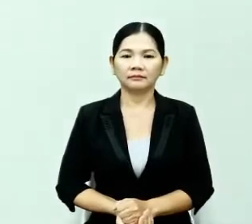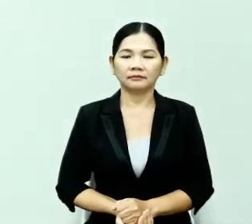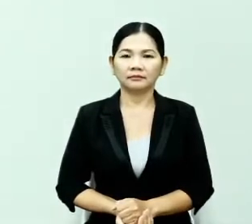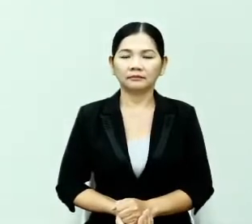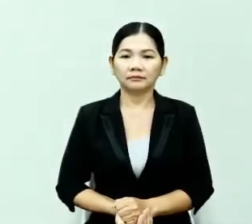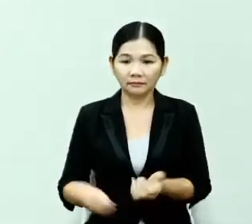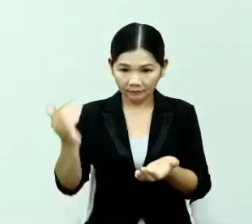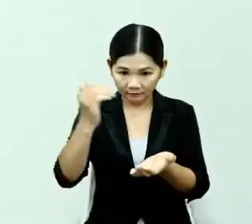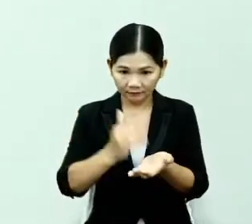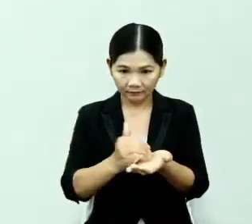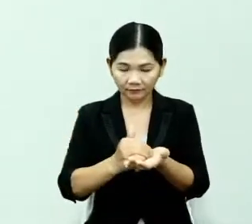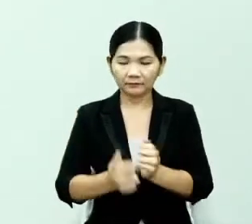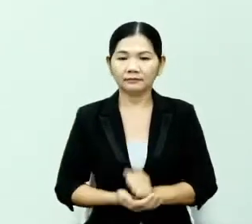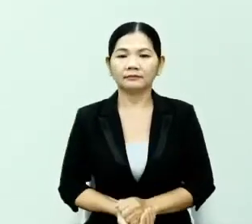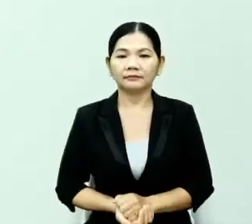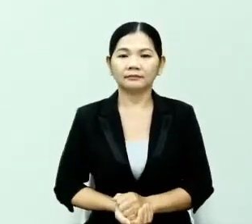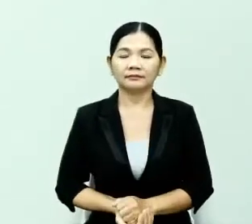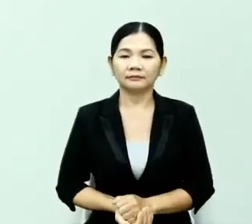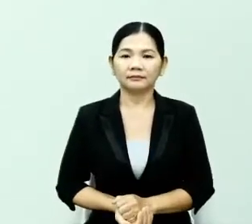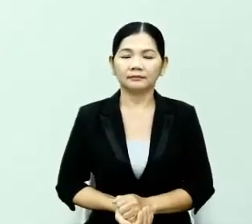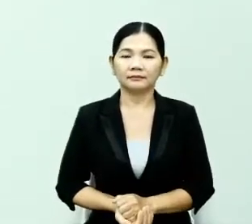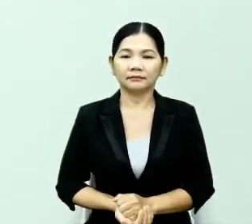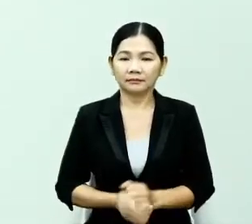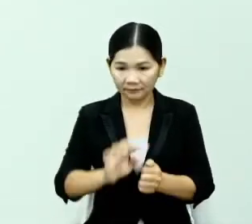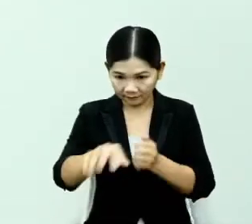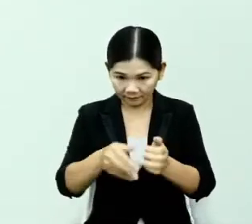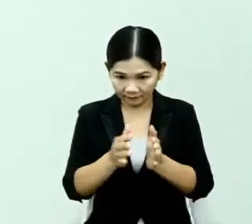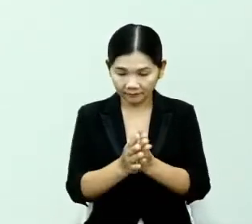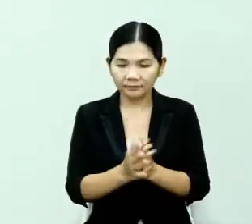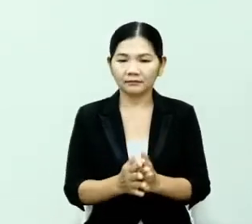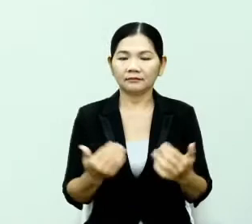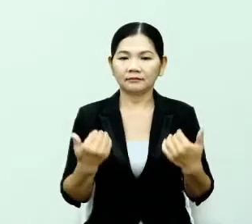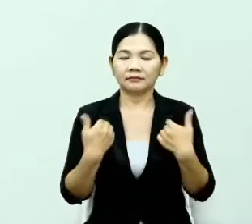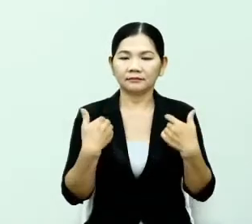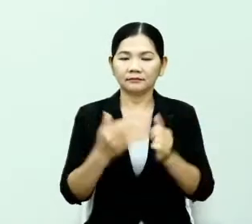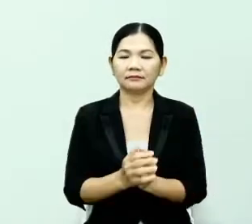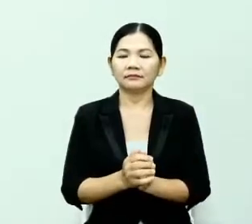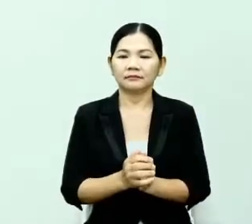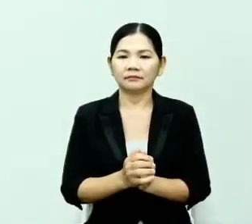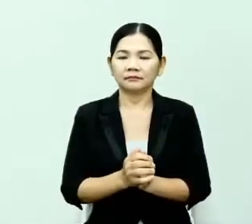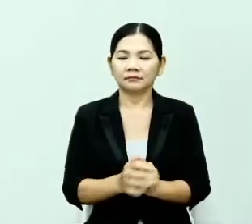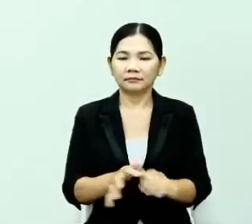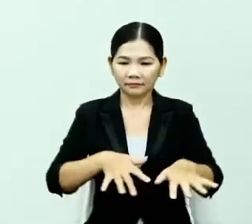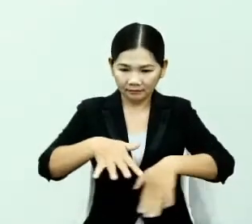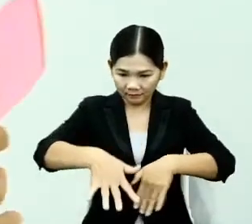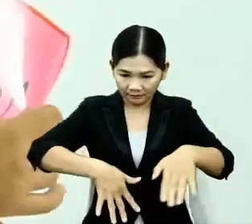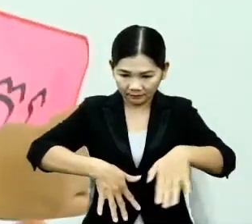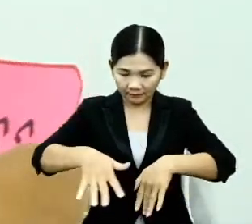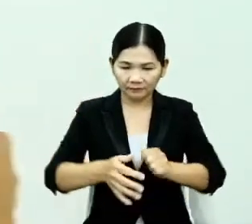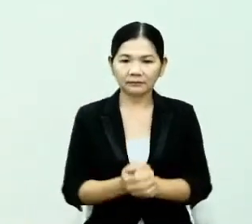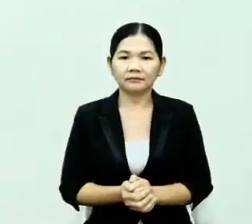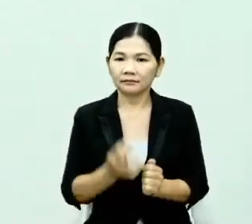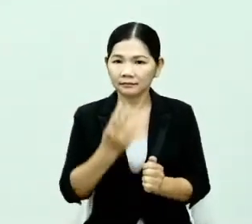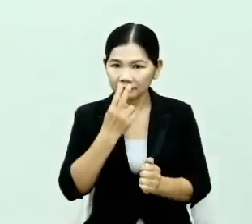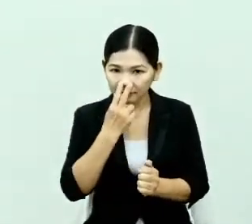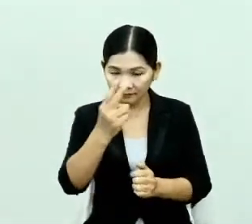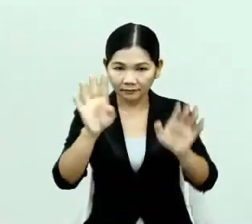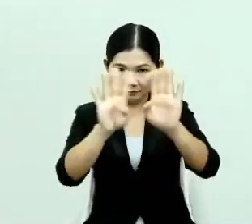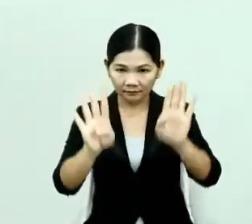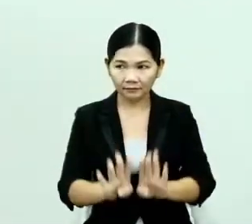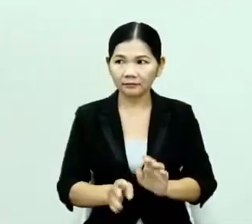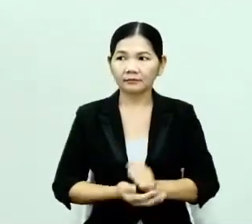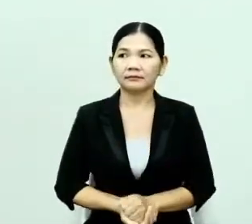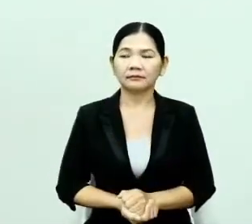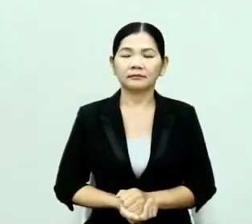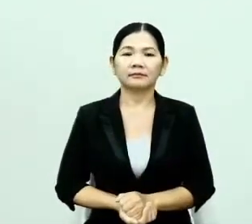ចាអានឡើងវិញចាអរគុណកូនយ៉ាងពាក្យនេះយើងអានថាកចាកូនកូនក្រឡេកមើលក្តារខៀ